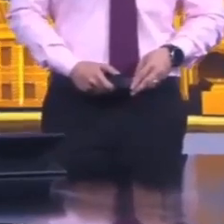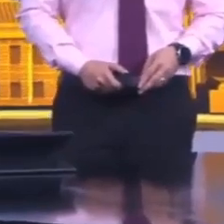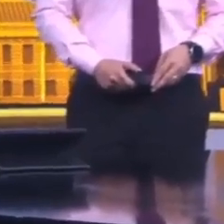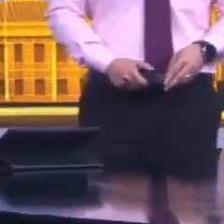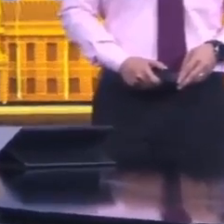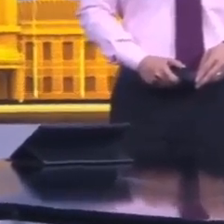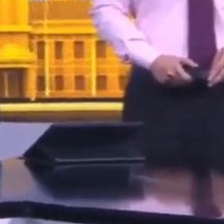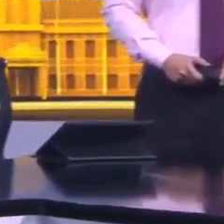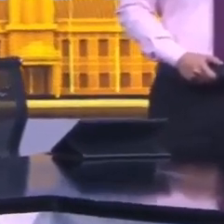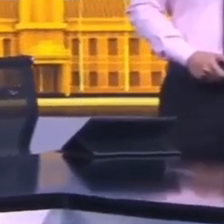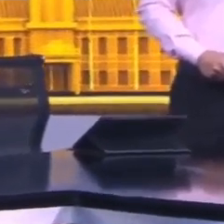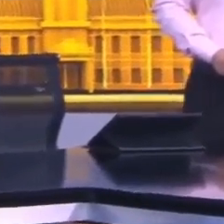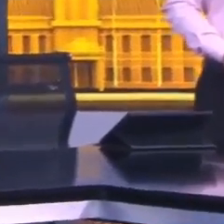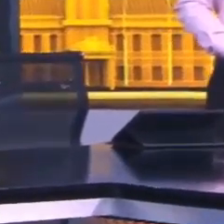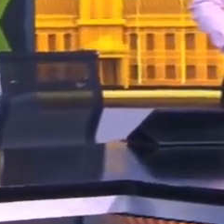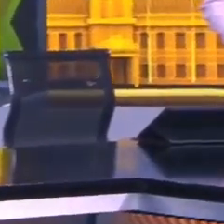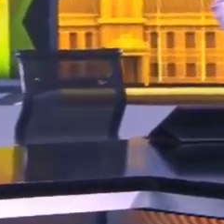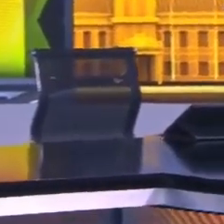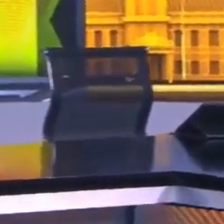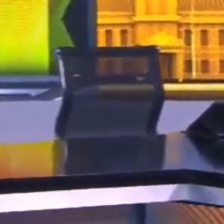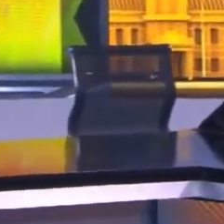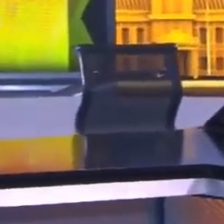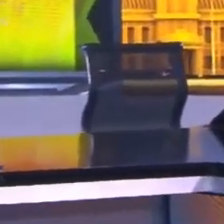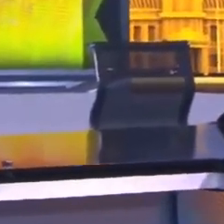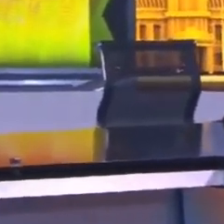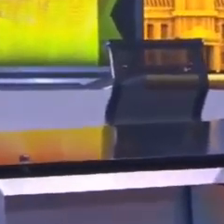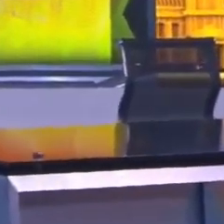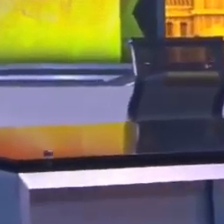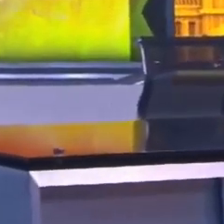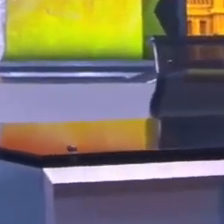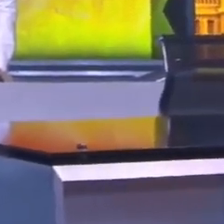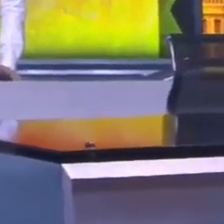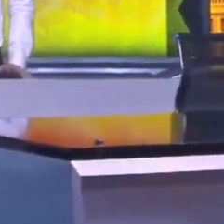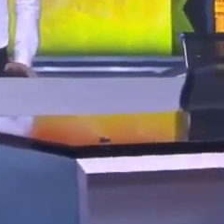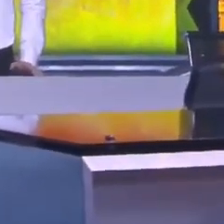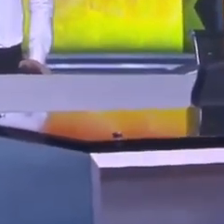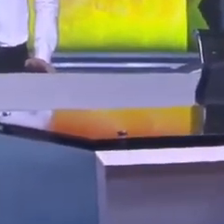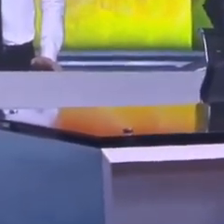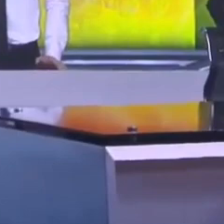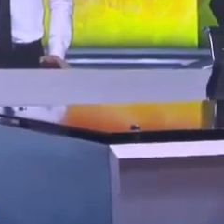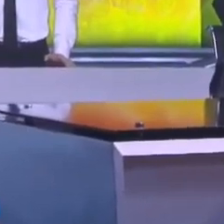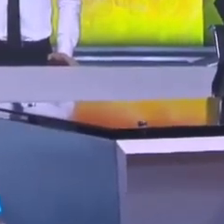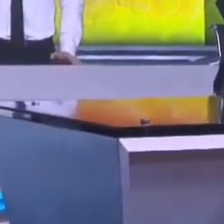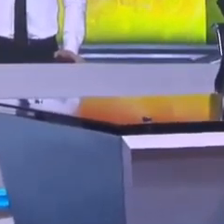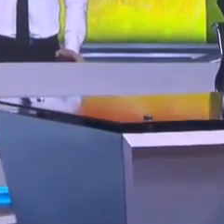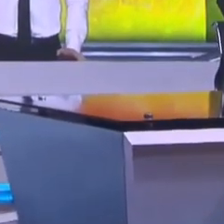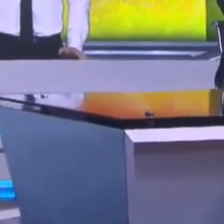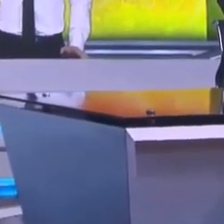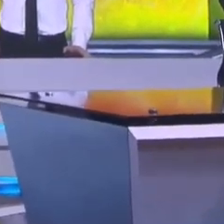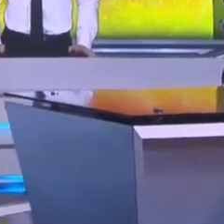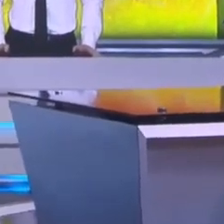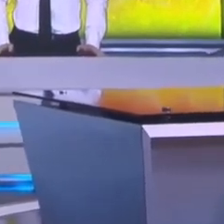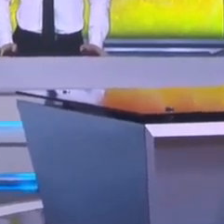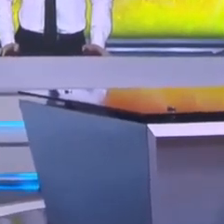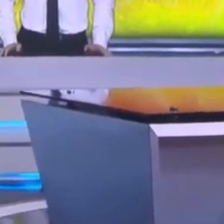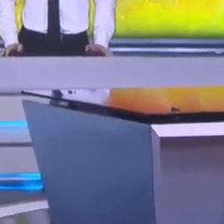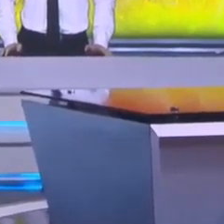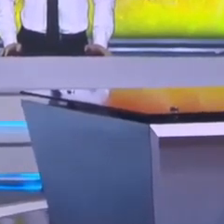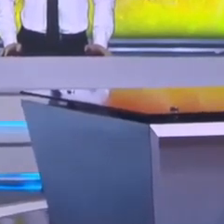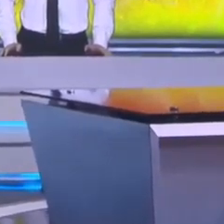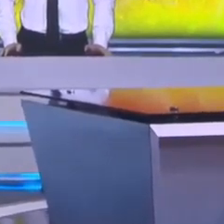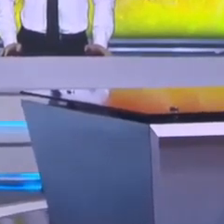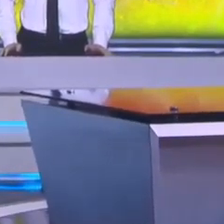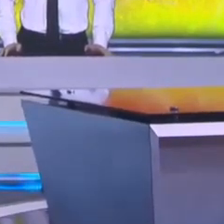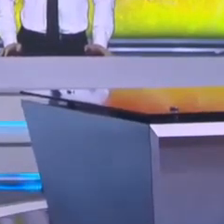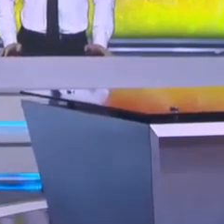fasa 3 PPN antara tumpuan hari ini selain proses vaksinasi di seluruh negara. Terus setia bersama kami dalam Berita